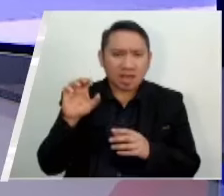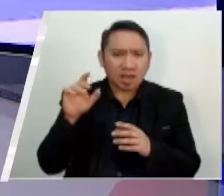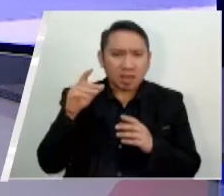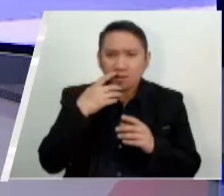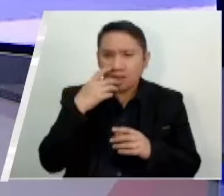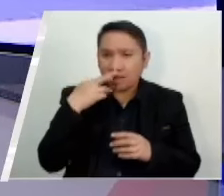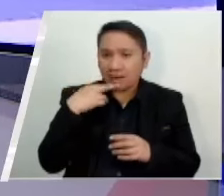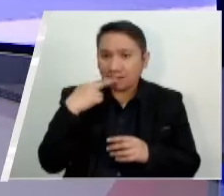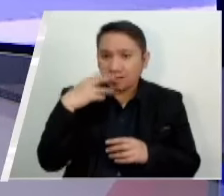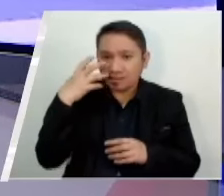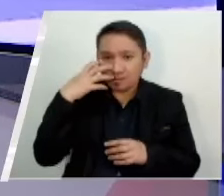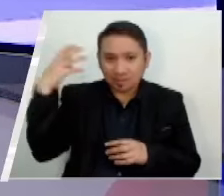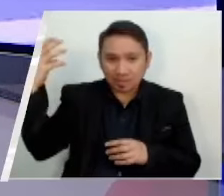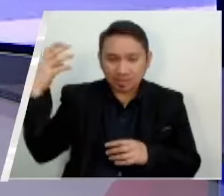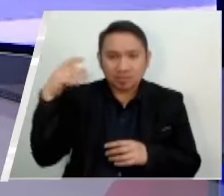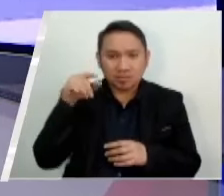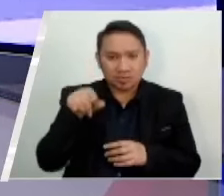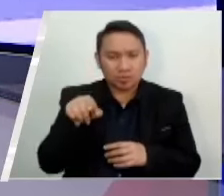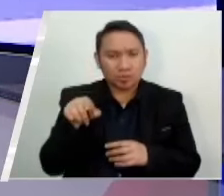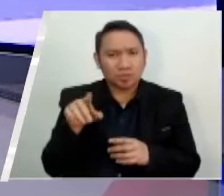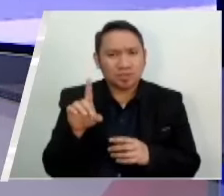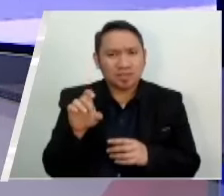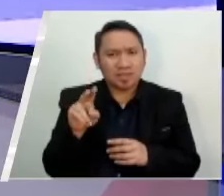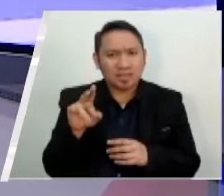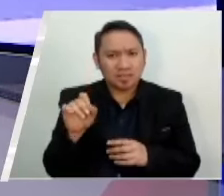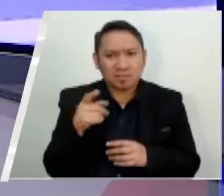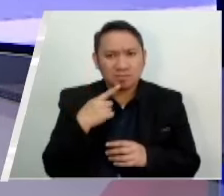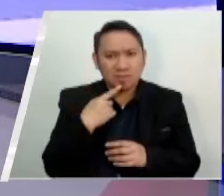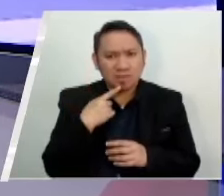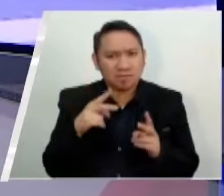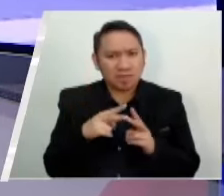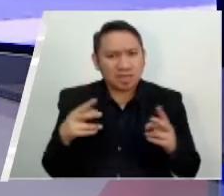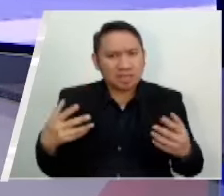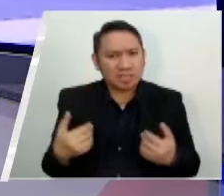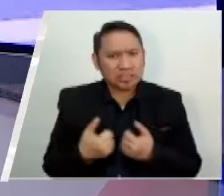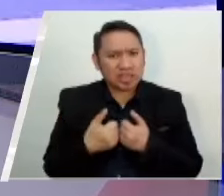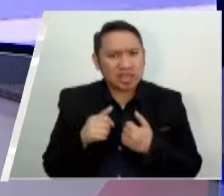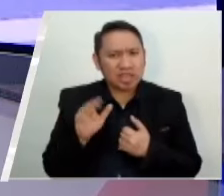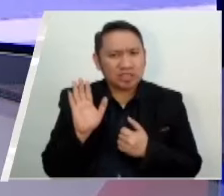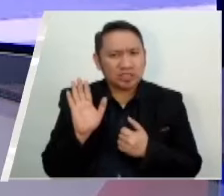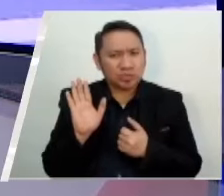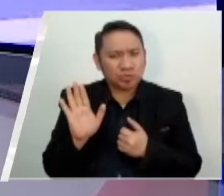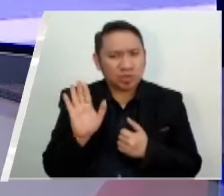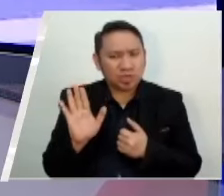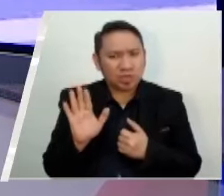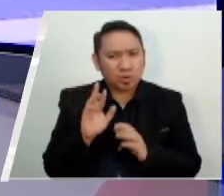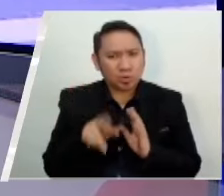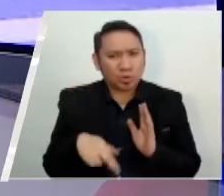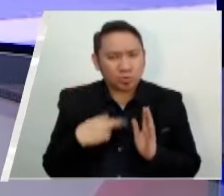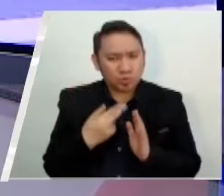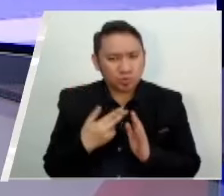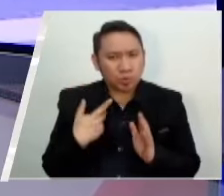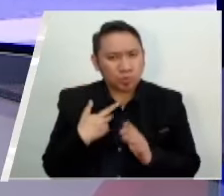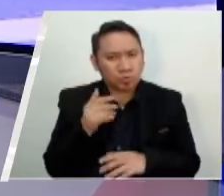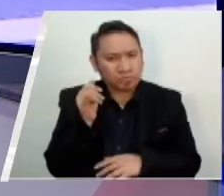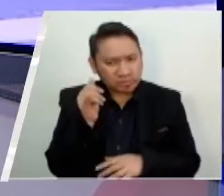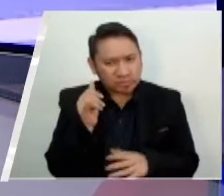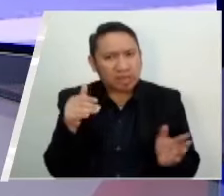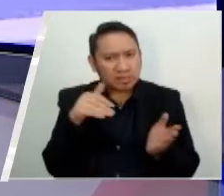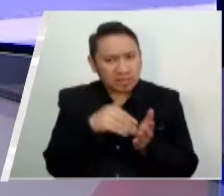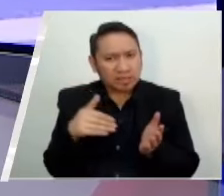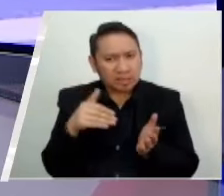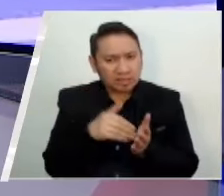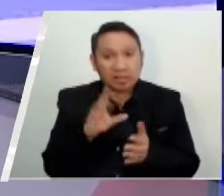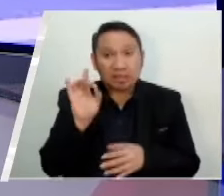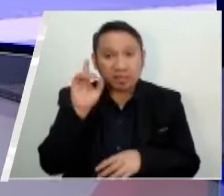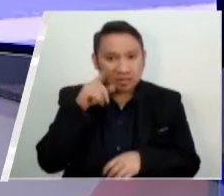na challenging daw kaya inabot ng 8 takes. Nagpapatuloy rin ang campus tour ng biggest family drama